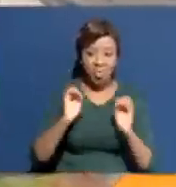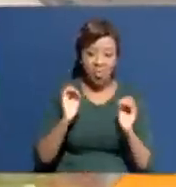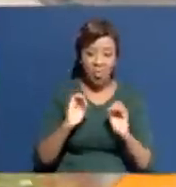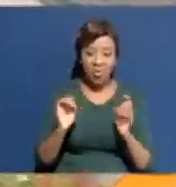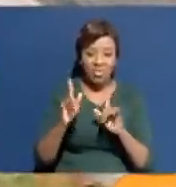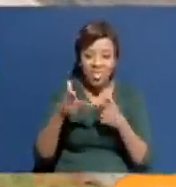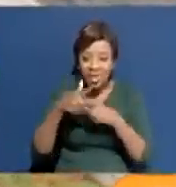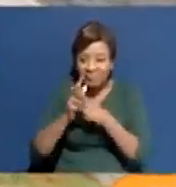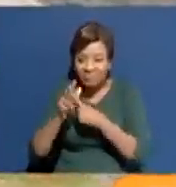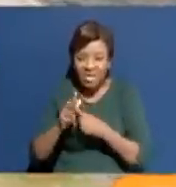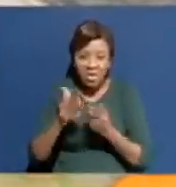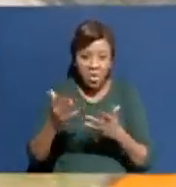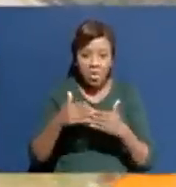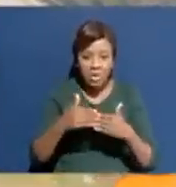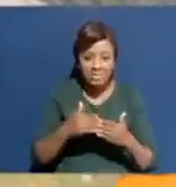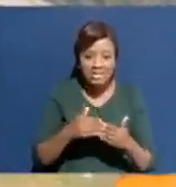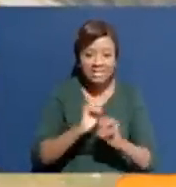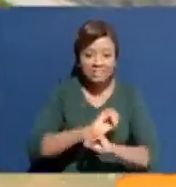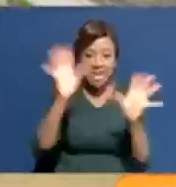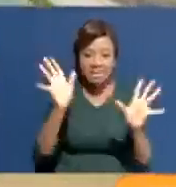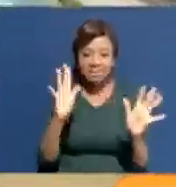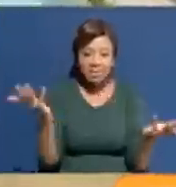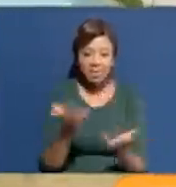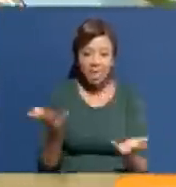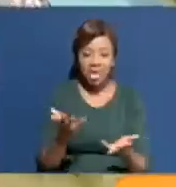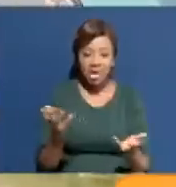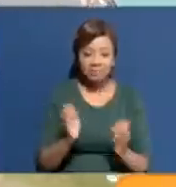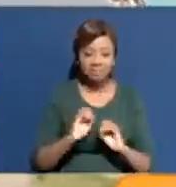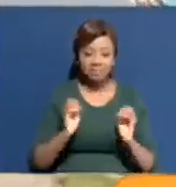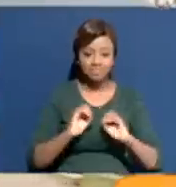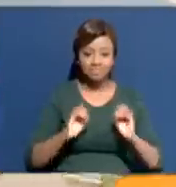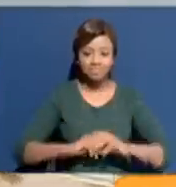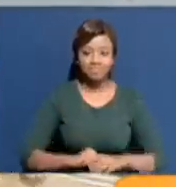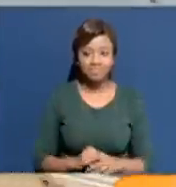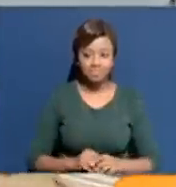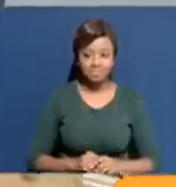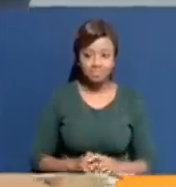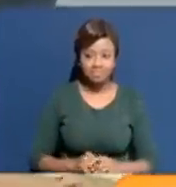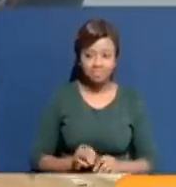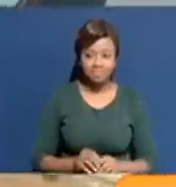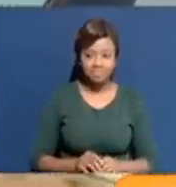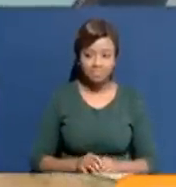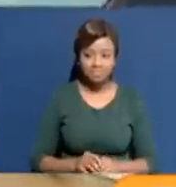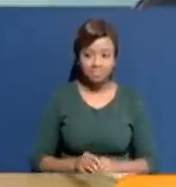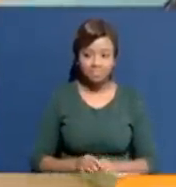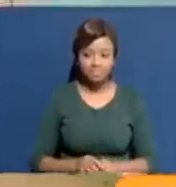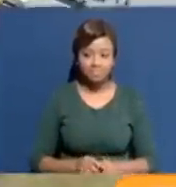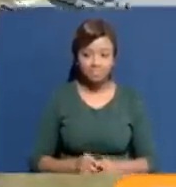mbinu za kuhakikisha uwazi kuhusu fedha zinazokusanywa. Ben Kirui, runinga ya Citizen.